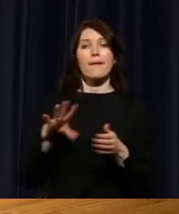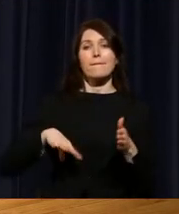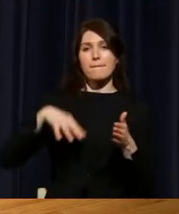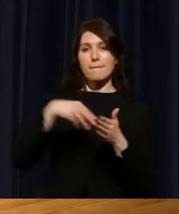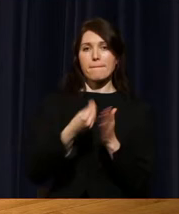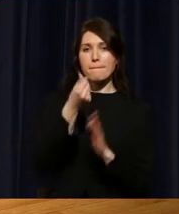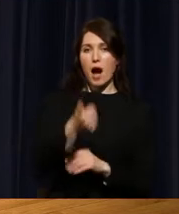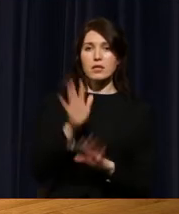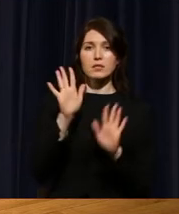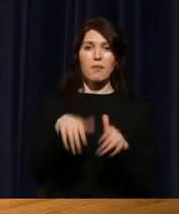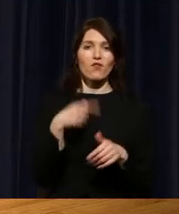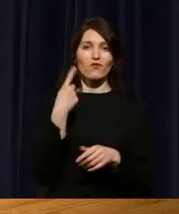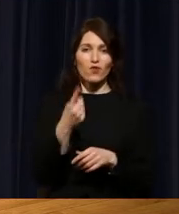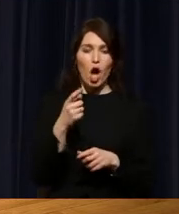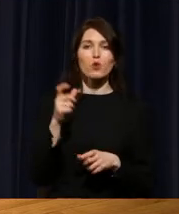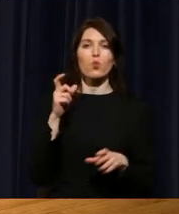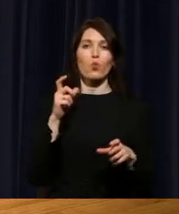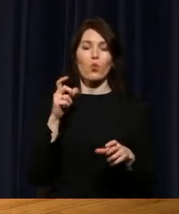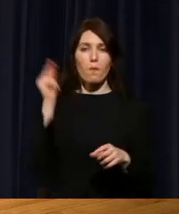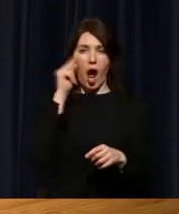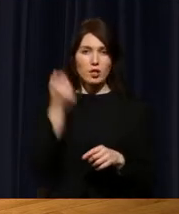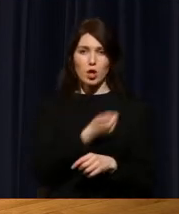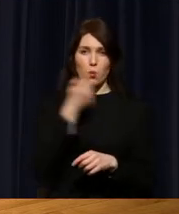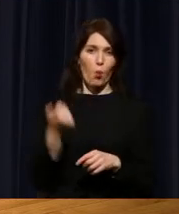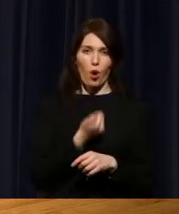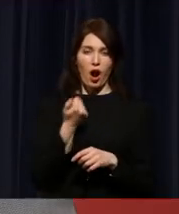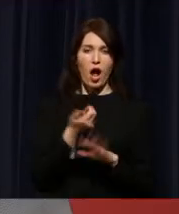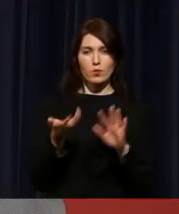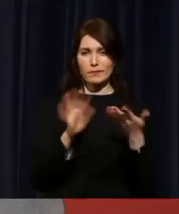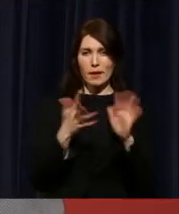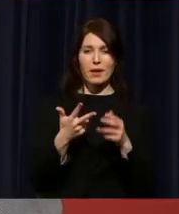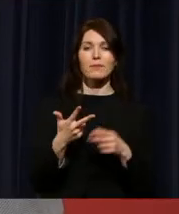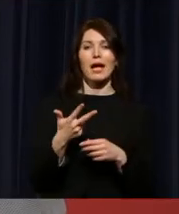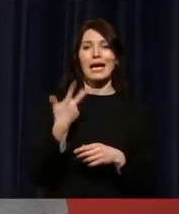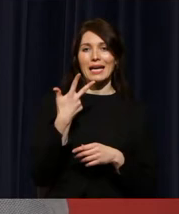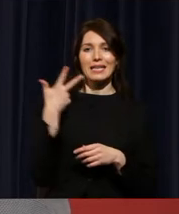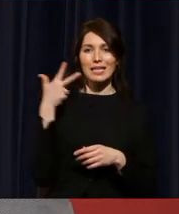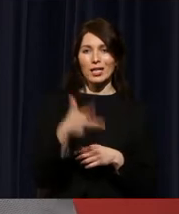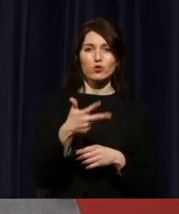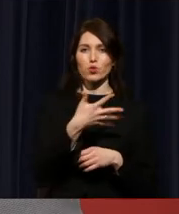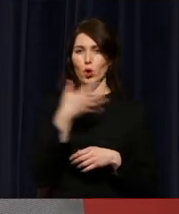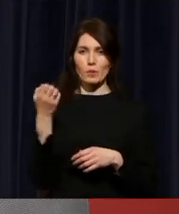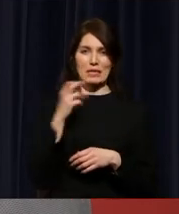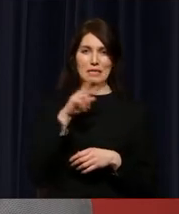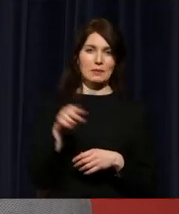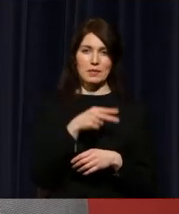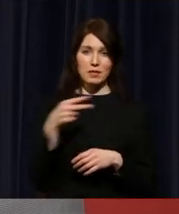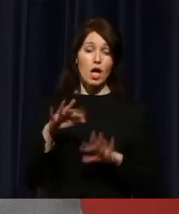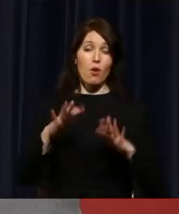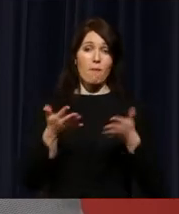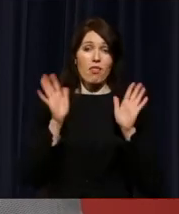Maksa par vienu akadēmisko gadu ir apmēram 3,5 tūkstoši eiro. Bet noteikti